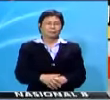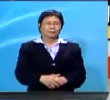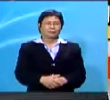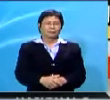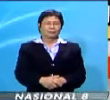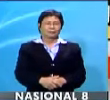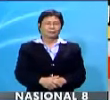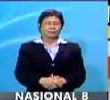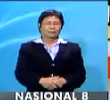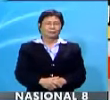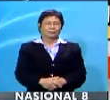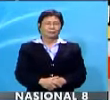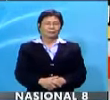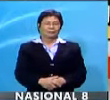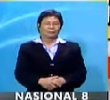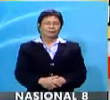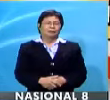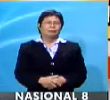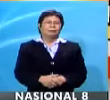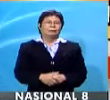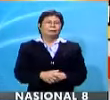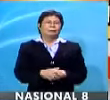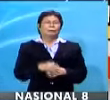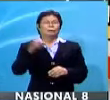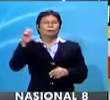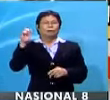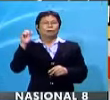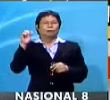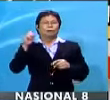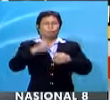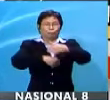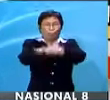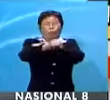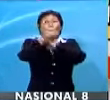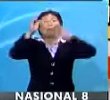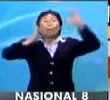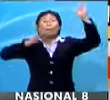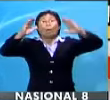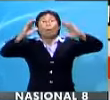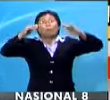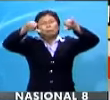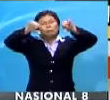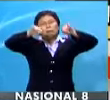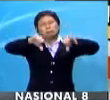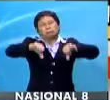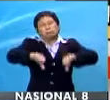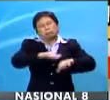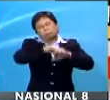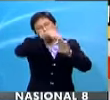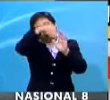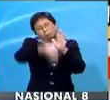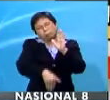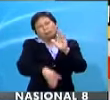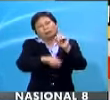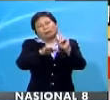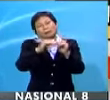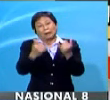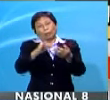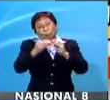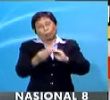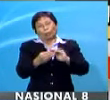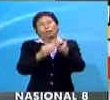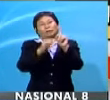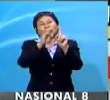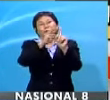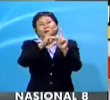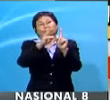ni sementara itu ranking skuad bola sepak negara harimau Malaya terus merudum Malaysia kini di tangga ke16